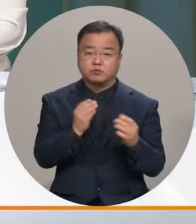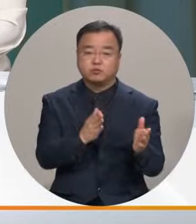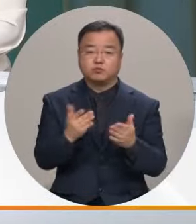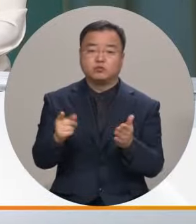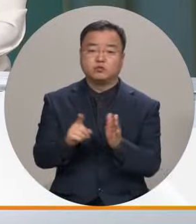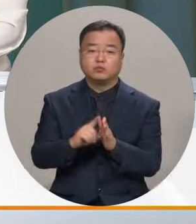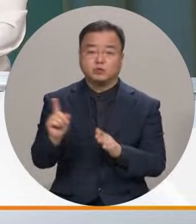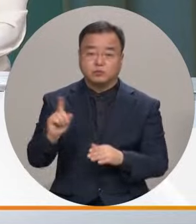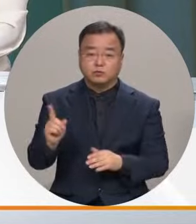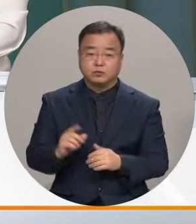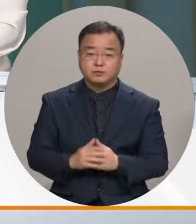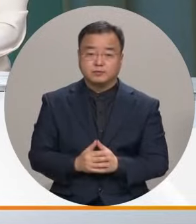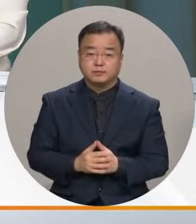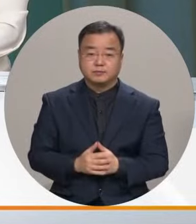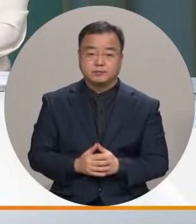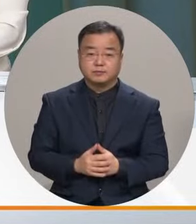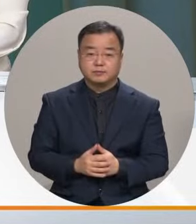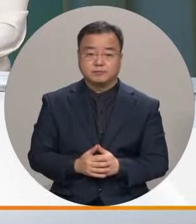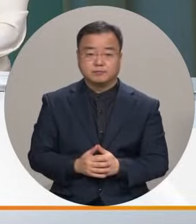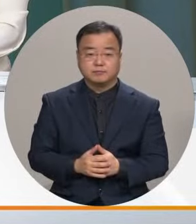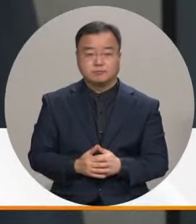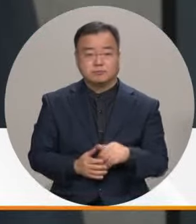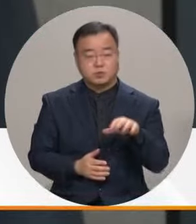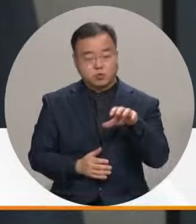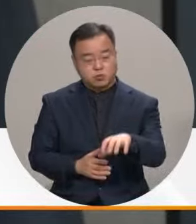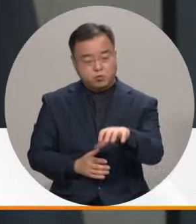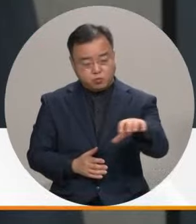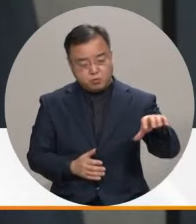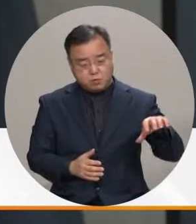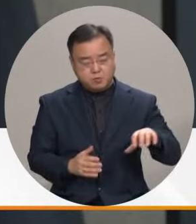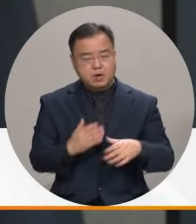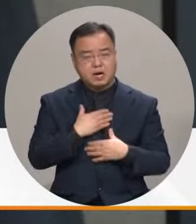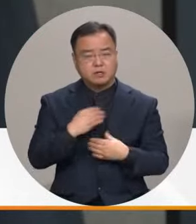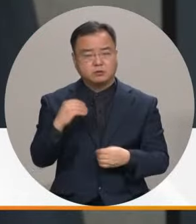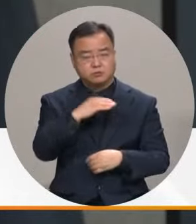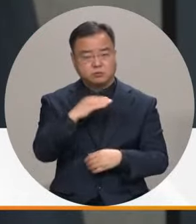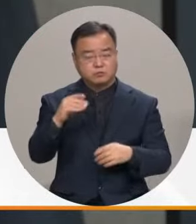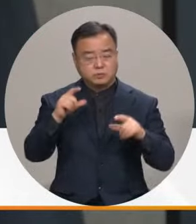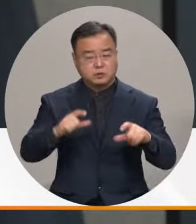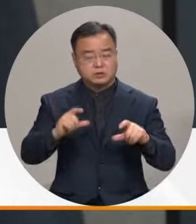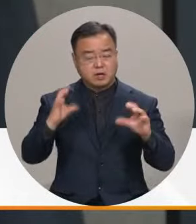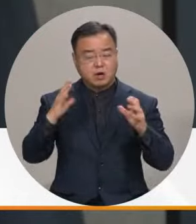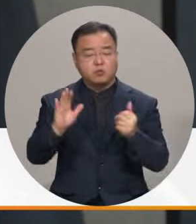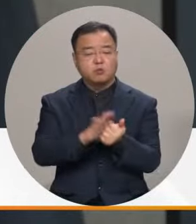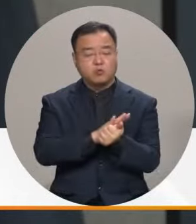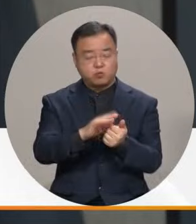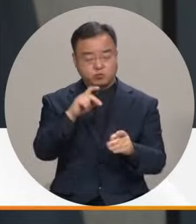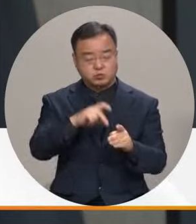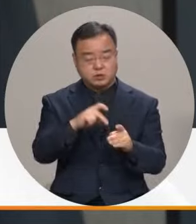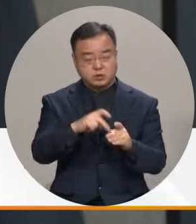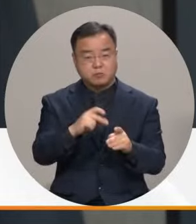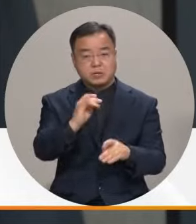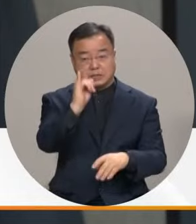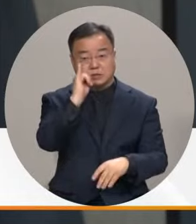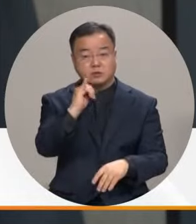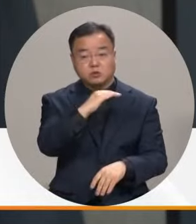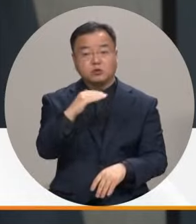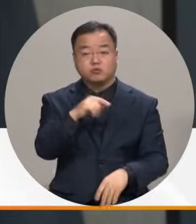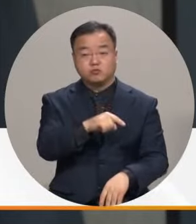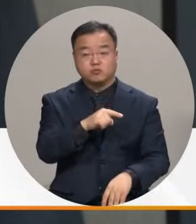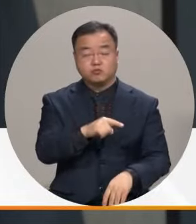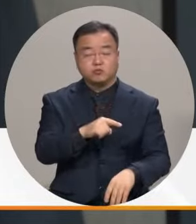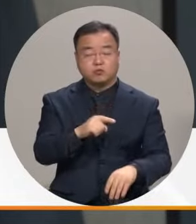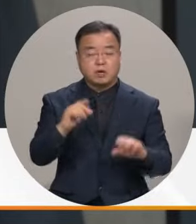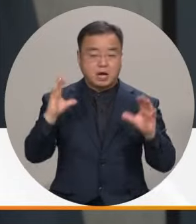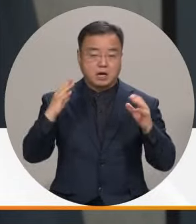충족돼야 된다고 보십니까네 공간에 대한 안전 규정이 지역 아동 돌봄 센터에는 있더라고요 아동의 발달과 장애 유무를